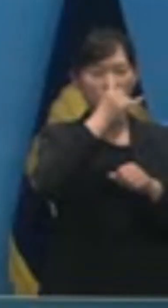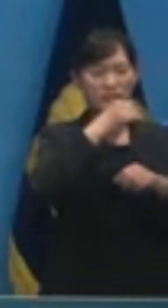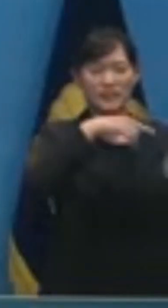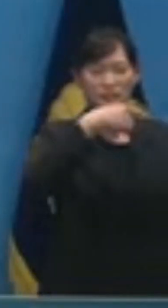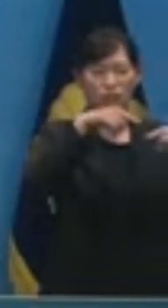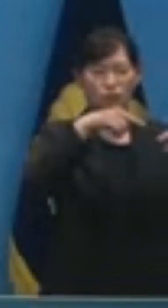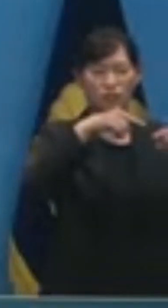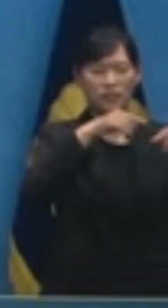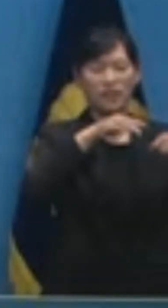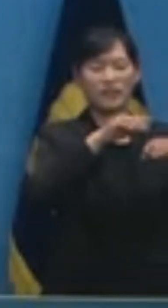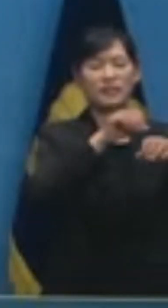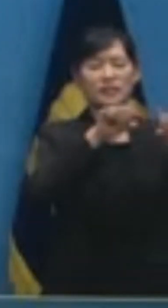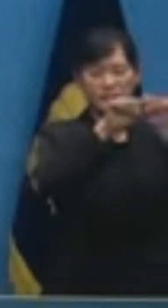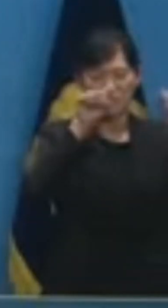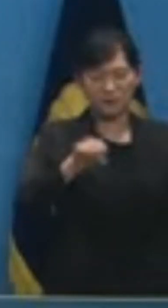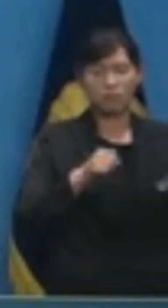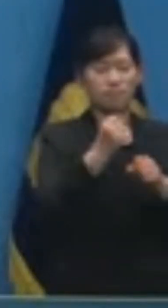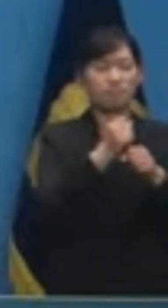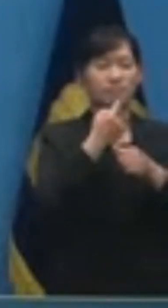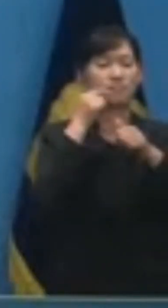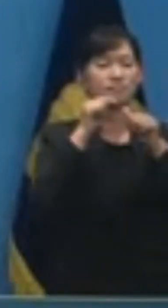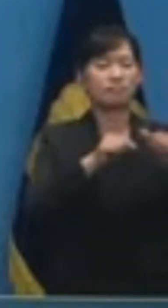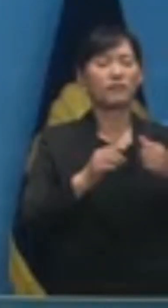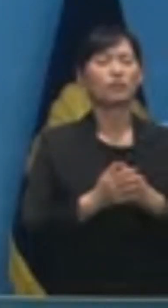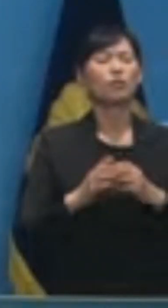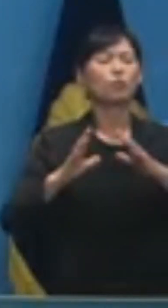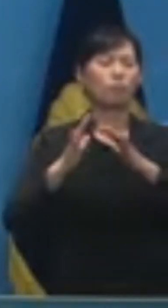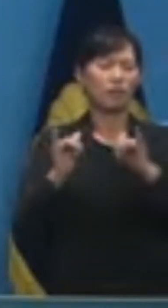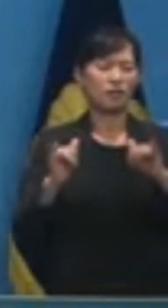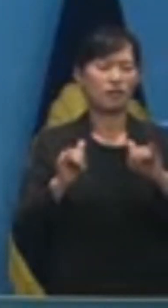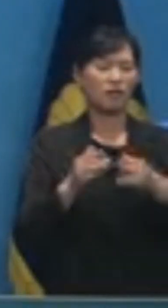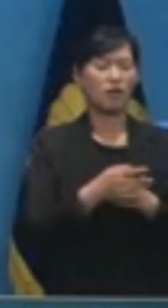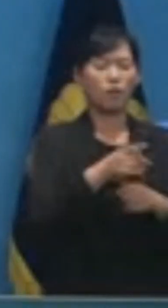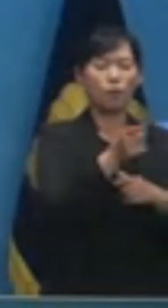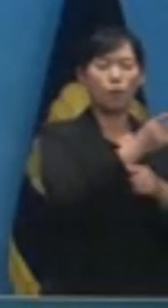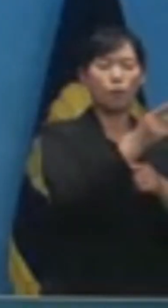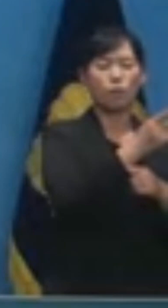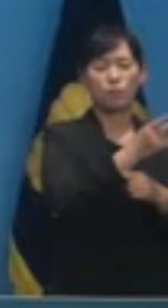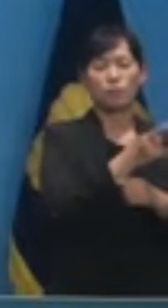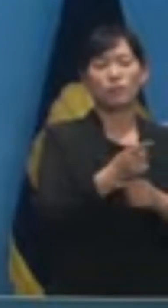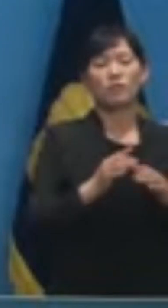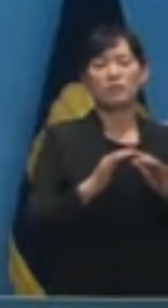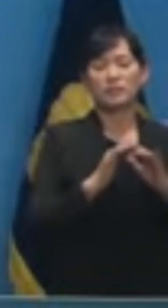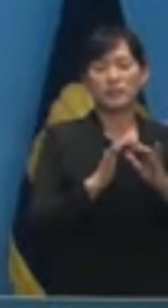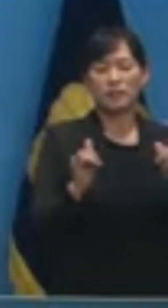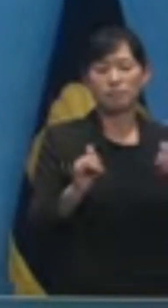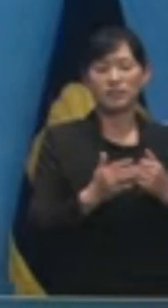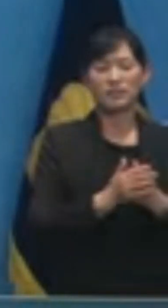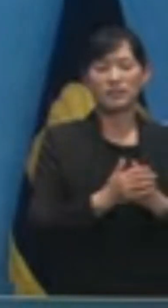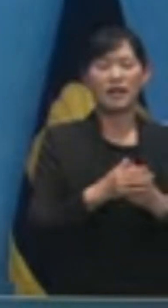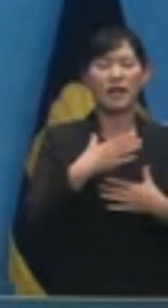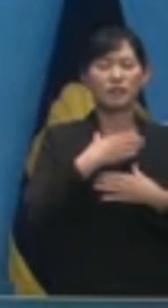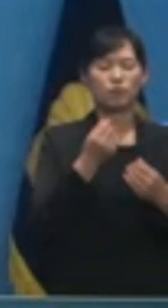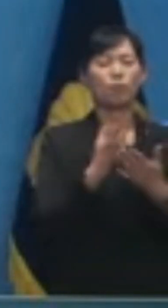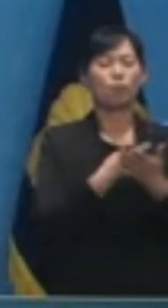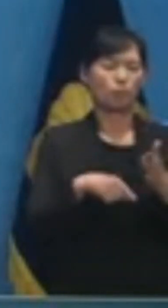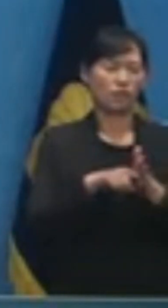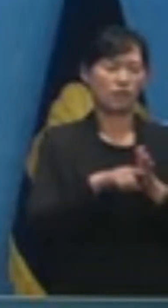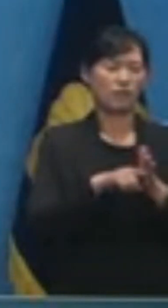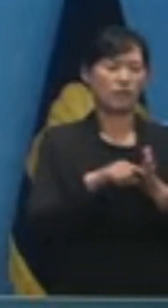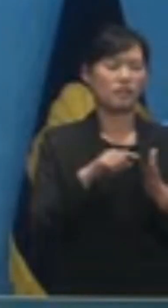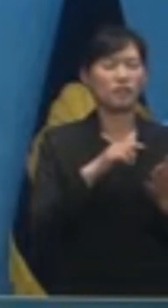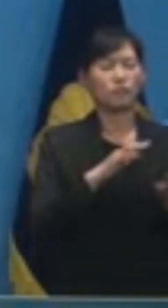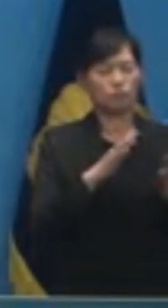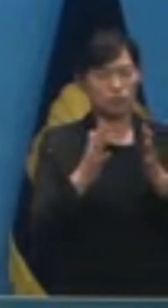체계를 마련하라. 하나, 국민과 소방공무원의 안전을 확보할 근본적 대책 마련을 위한 순직